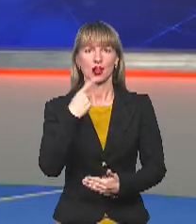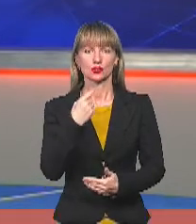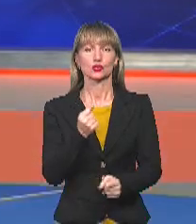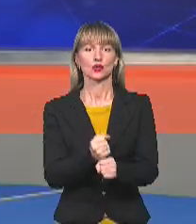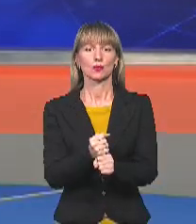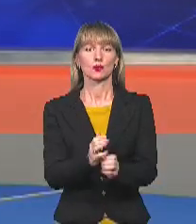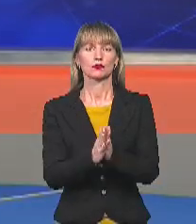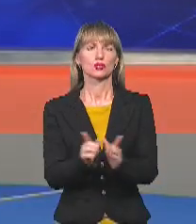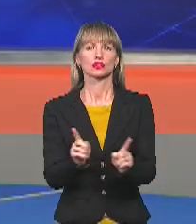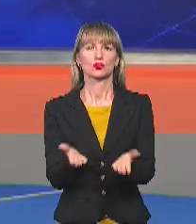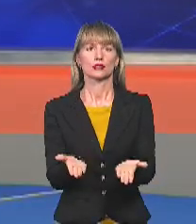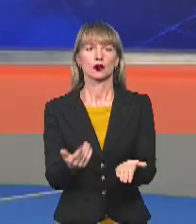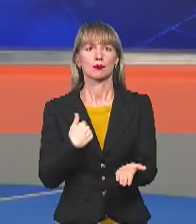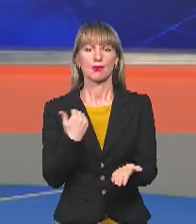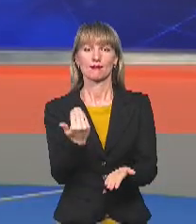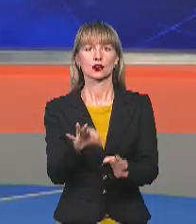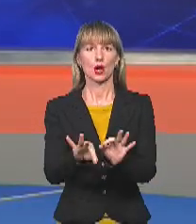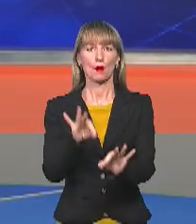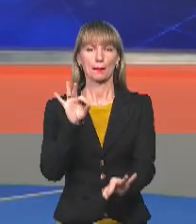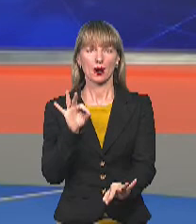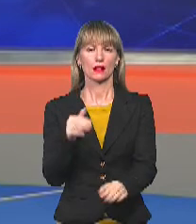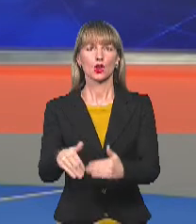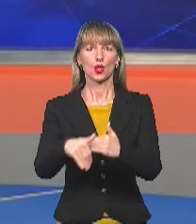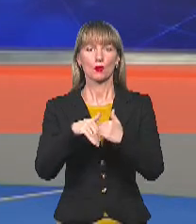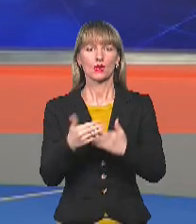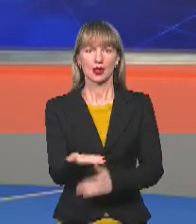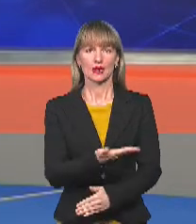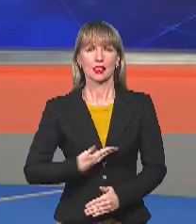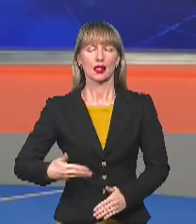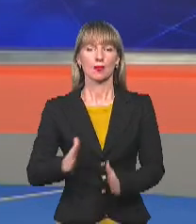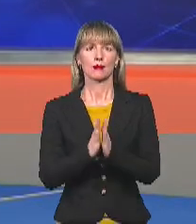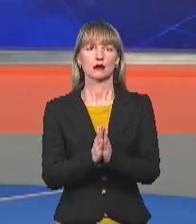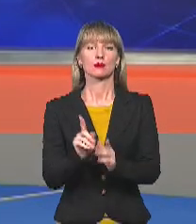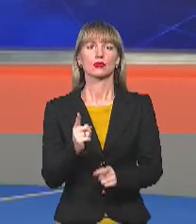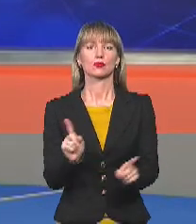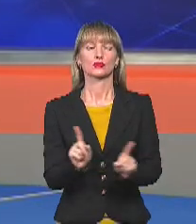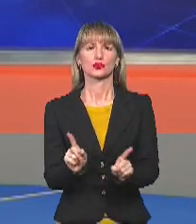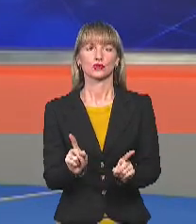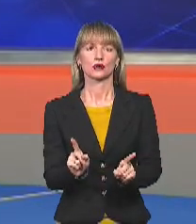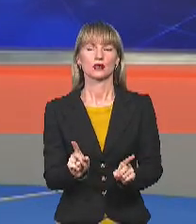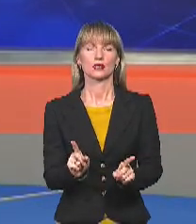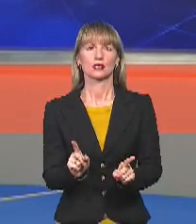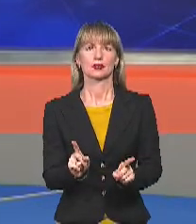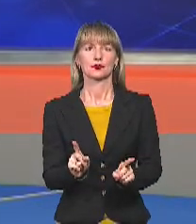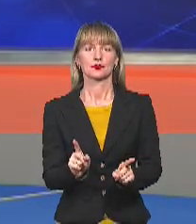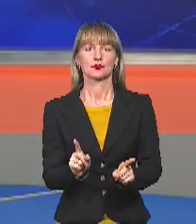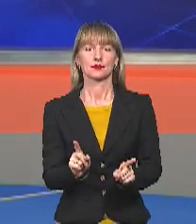зробіть, будь ласка, щось, ми ж вас обрали. Допоможіть нам, будь ласка, тому що